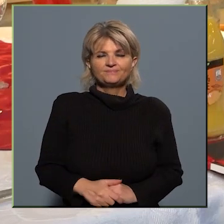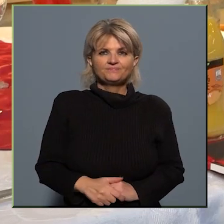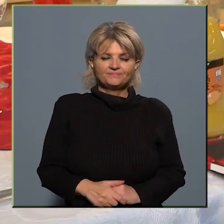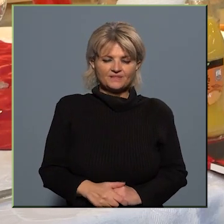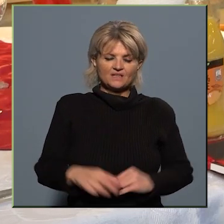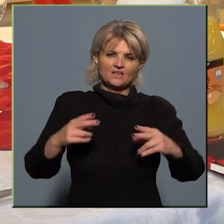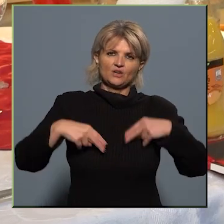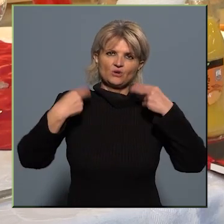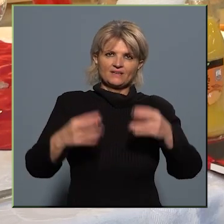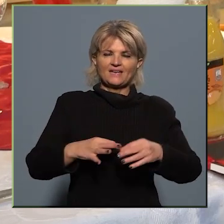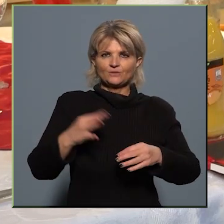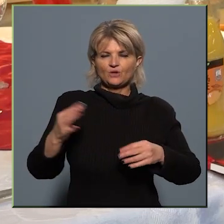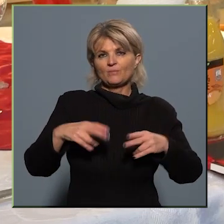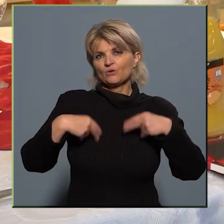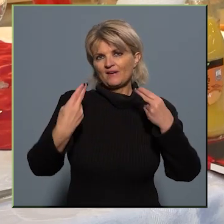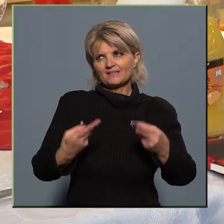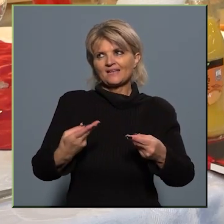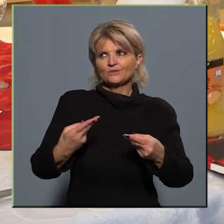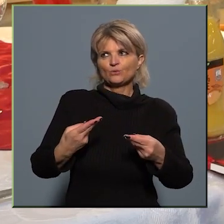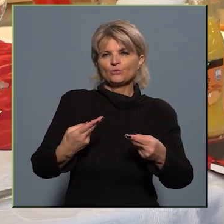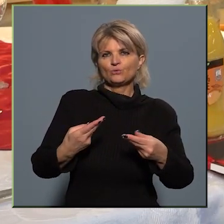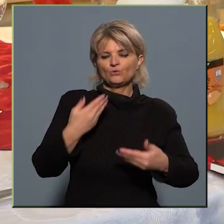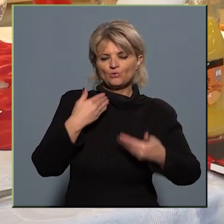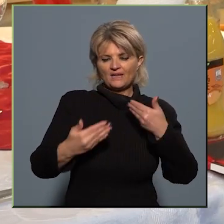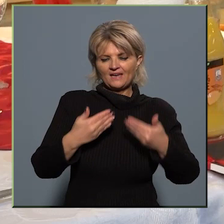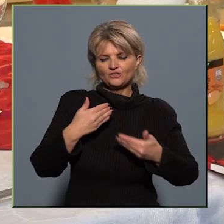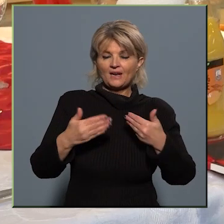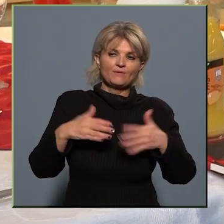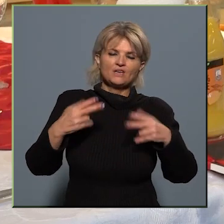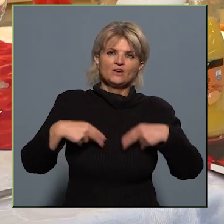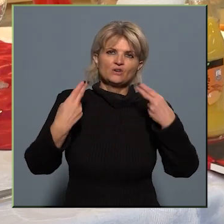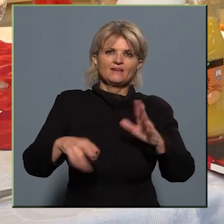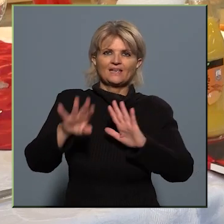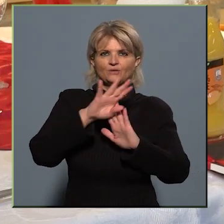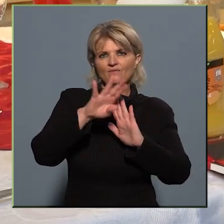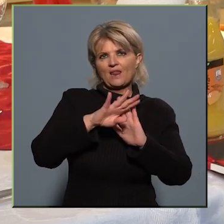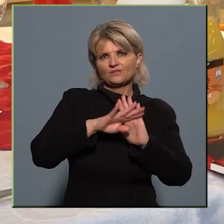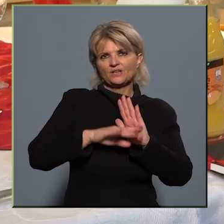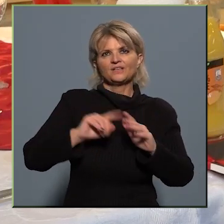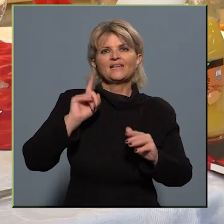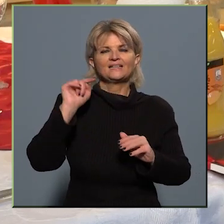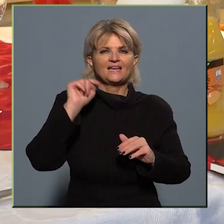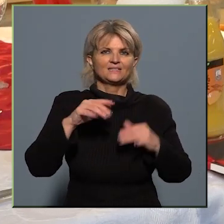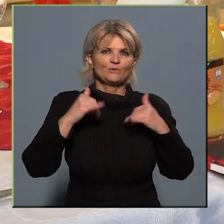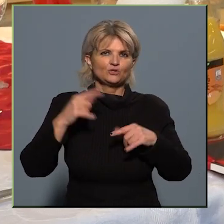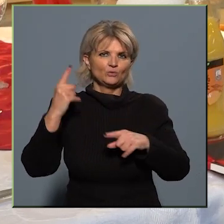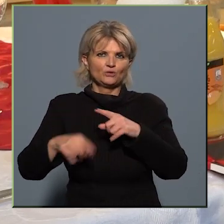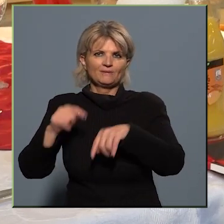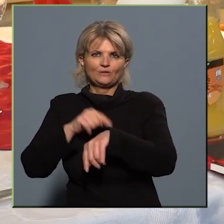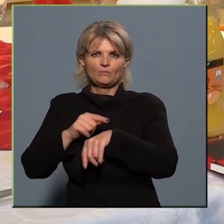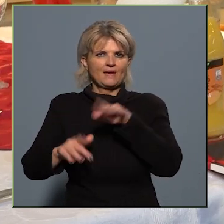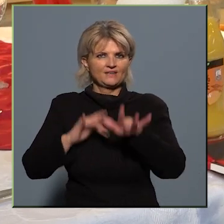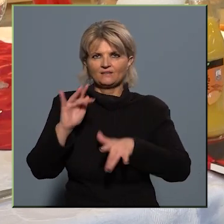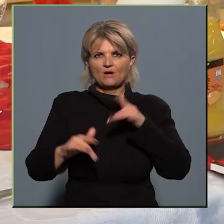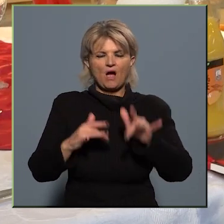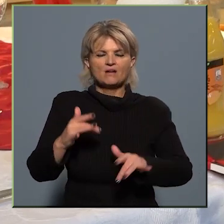a következő napra, vagy egy következő ülésre mondjuk, vagy egy következő feladatra. De hát ez azért most az utóbbi időben ritkában